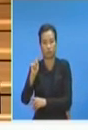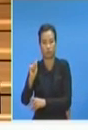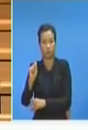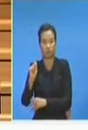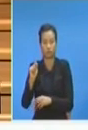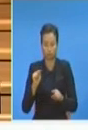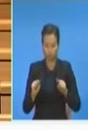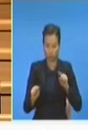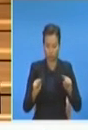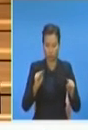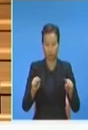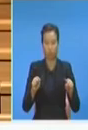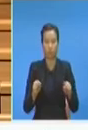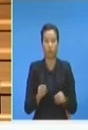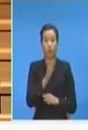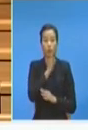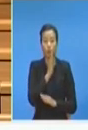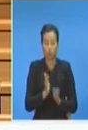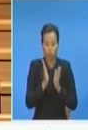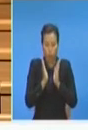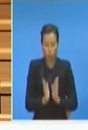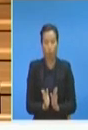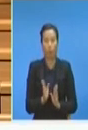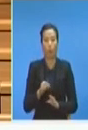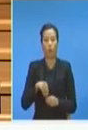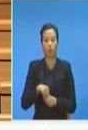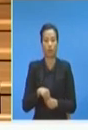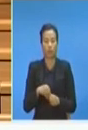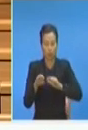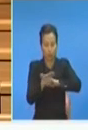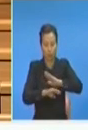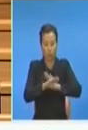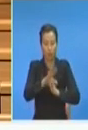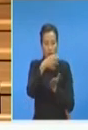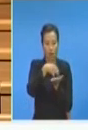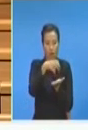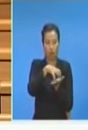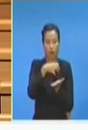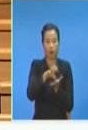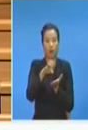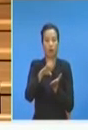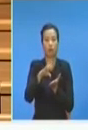หวังพึ่งพยานบุคคลอยู่เช่นเดิมจะตั้งศาล